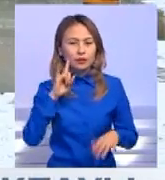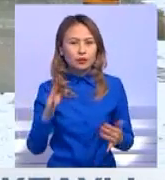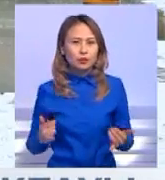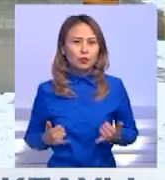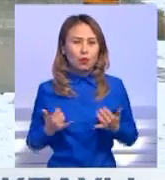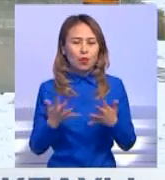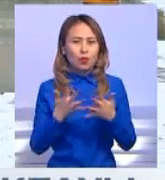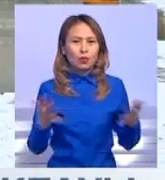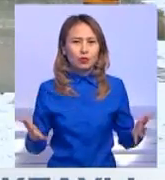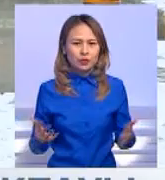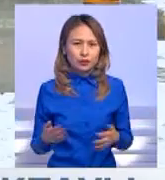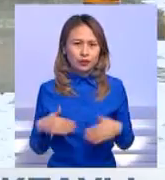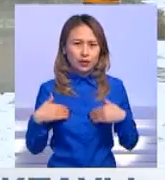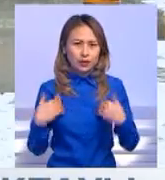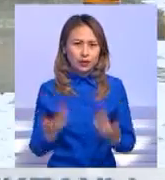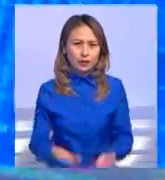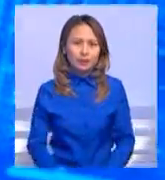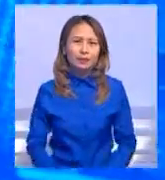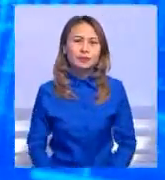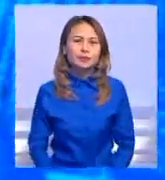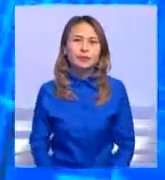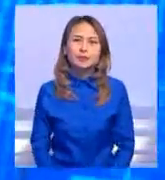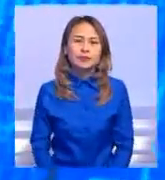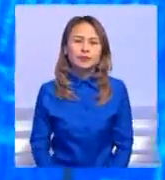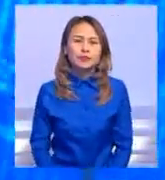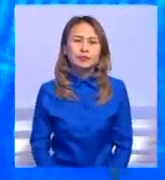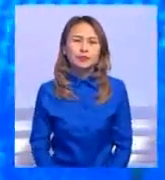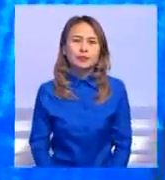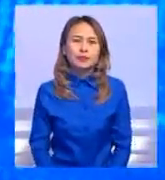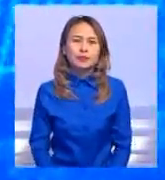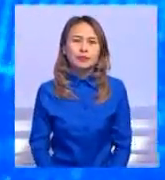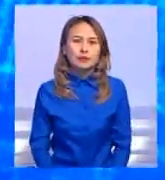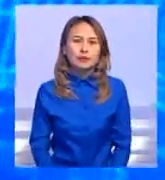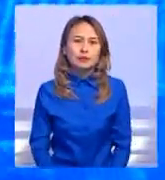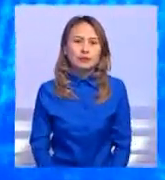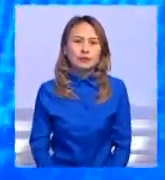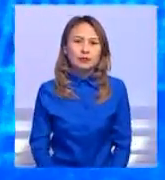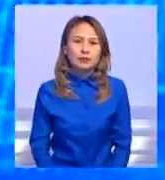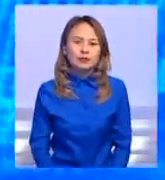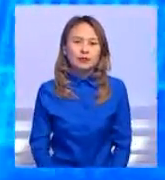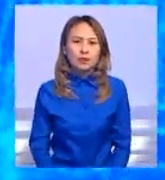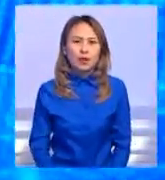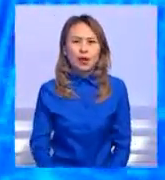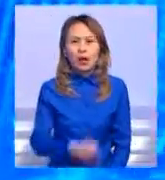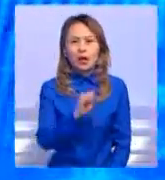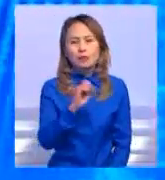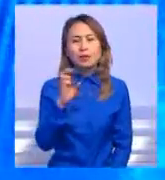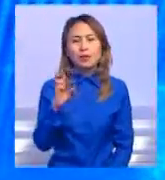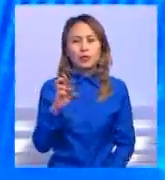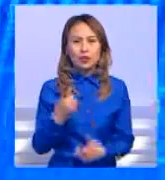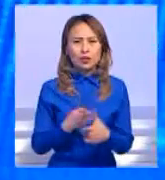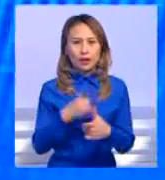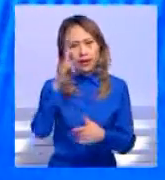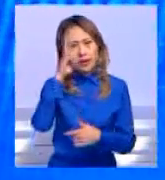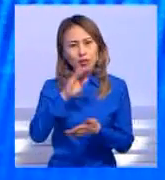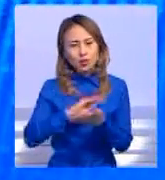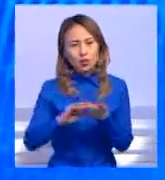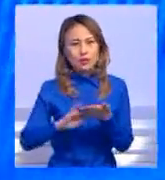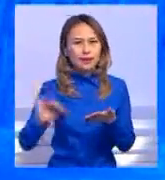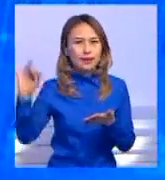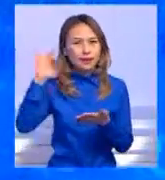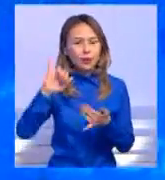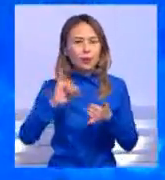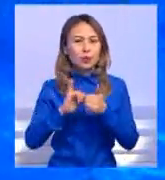арналарды көрсін деп тілеймін. Ахмет Байтұрсынұлы және қазақ жазуының